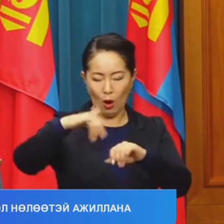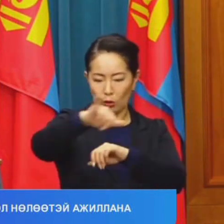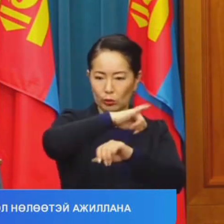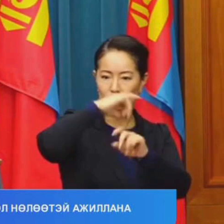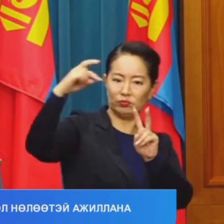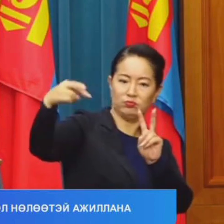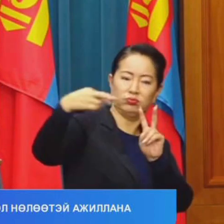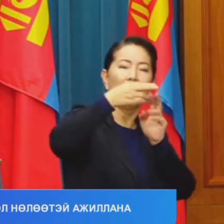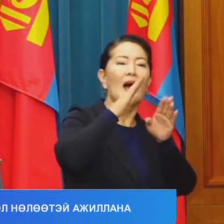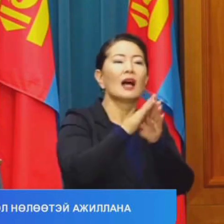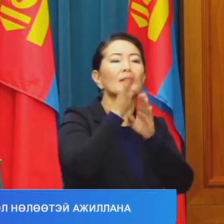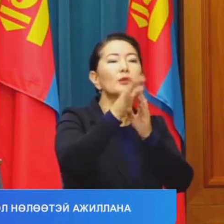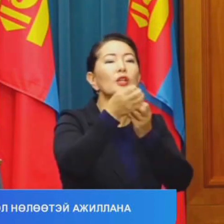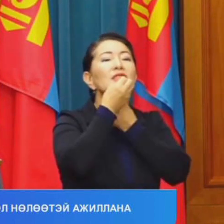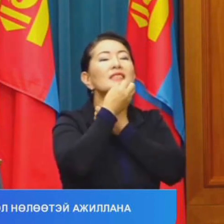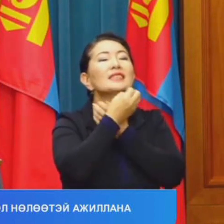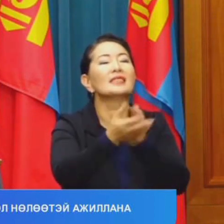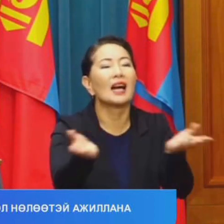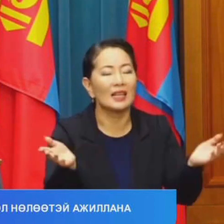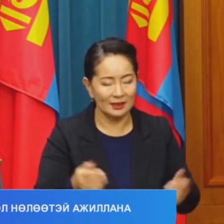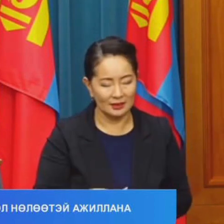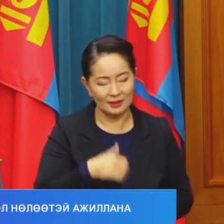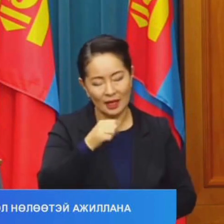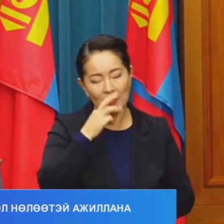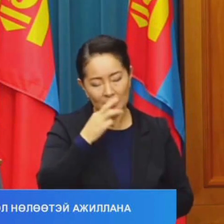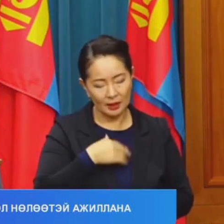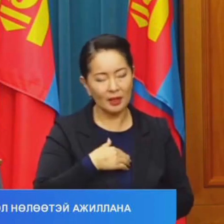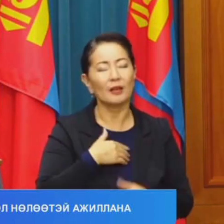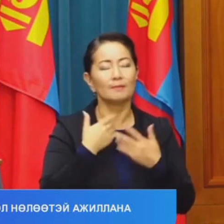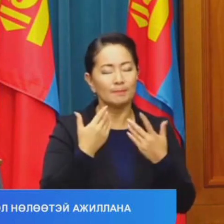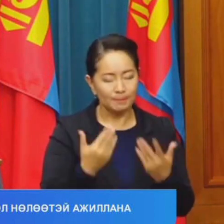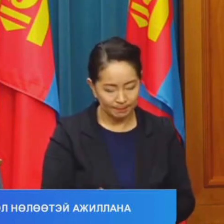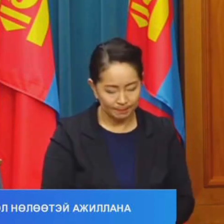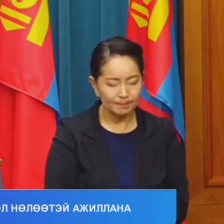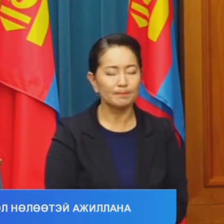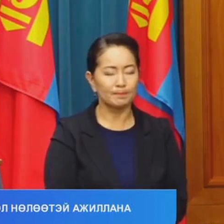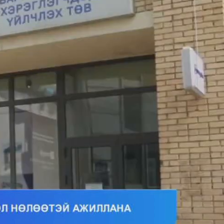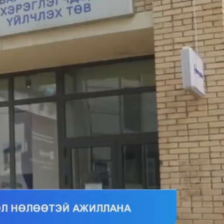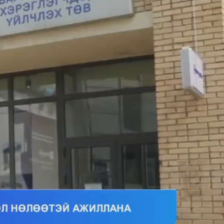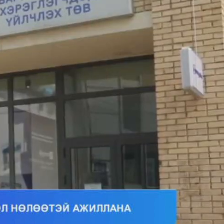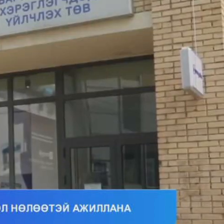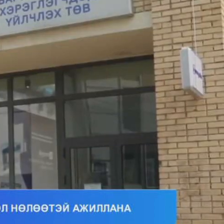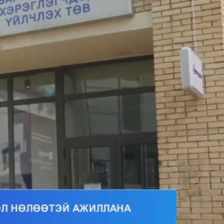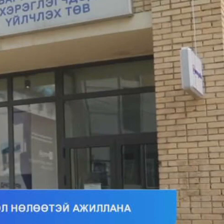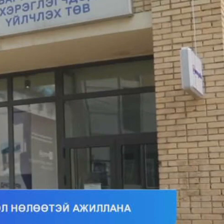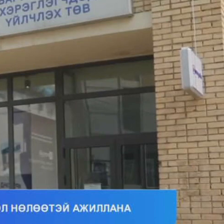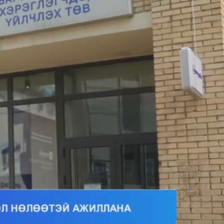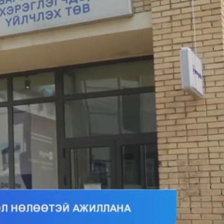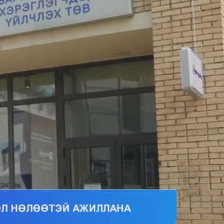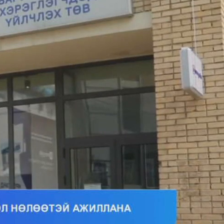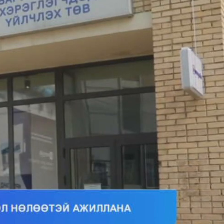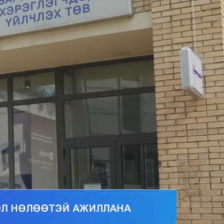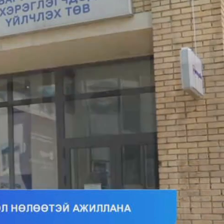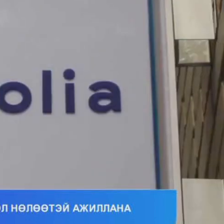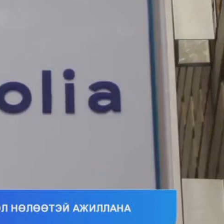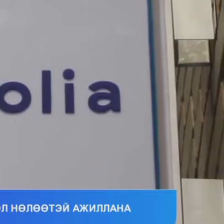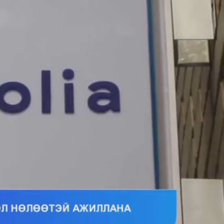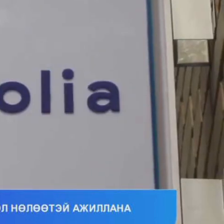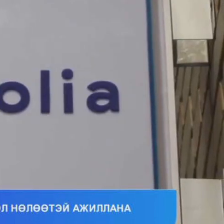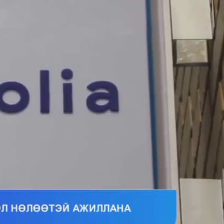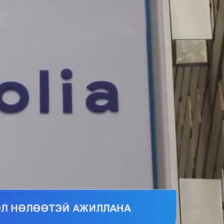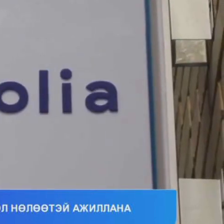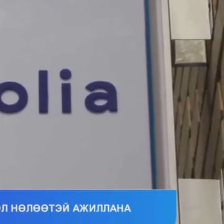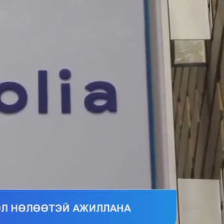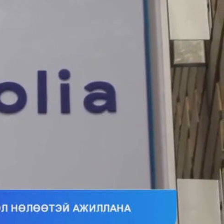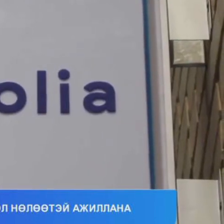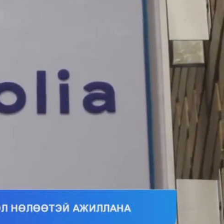байгуулагдсан яамны шинээр тамлигдсан сайд учрал мэдгдлээ. Тухайлбал ашигт малтмлын лицензийг цахимаар авах, дархан цаацтай газарт хин